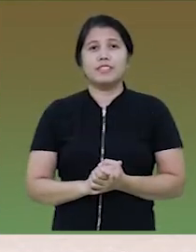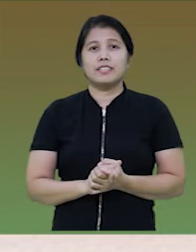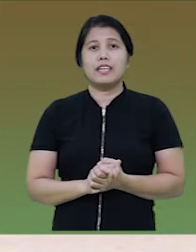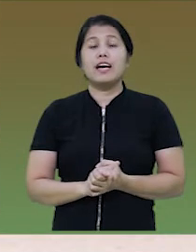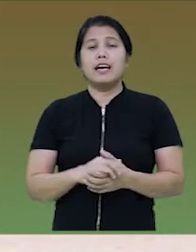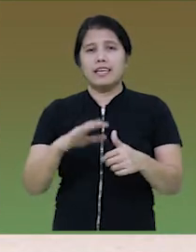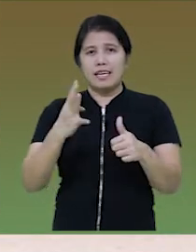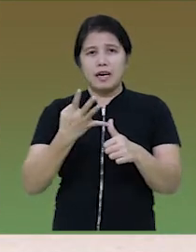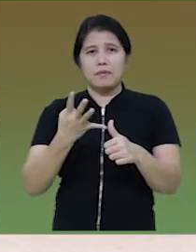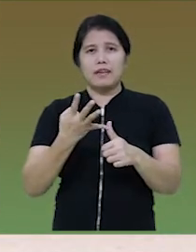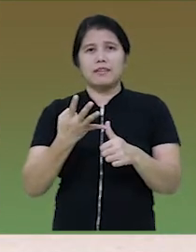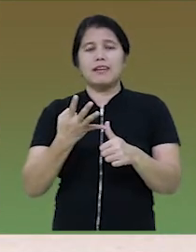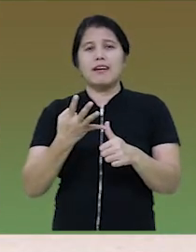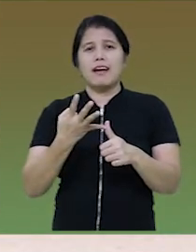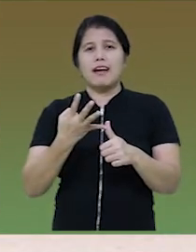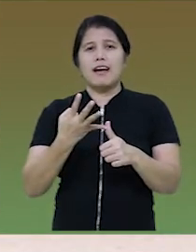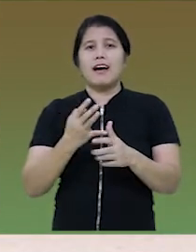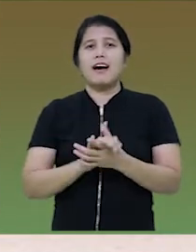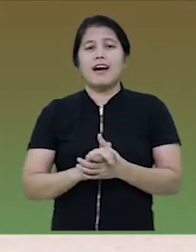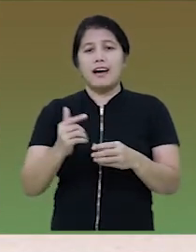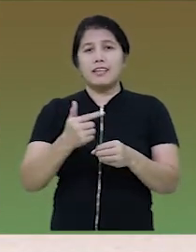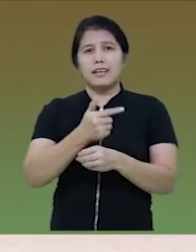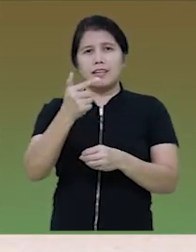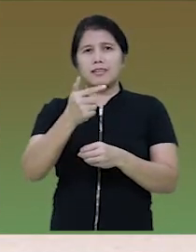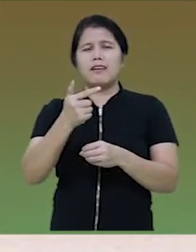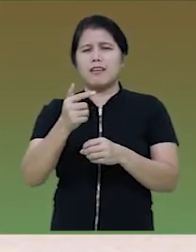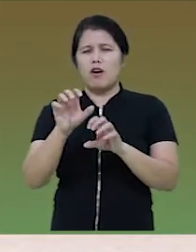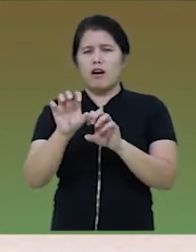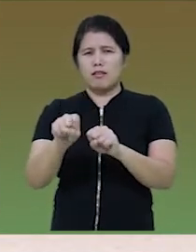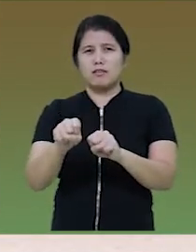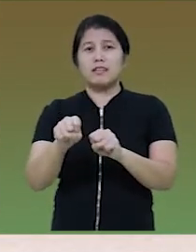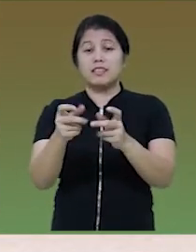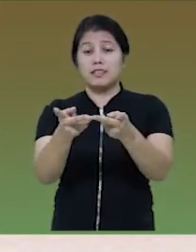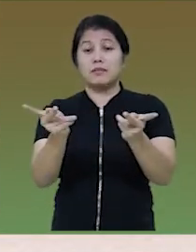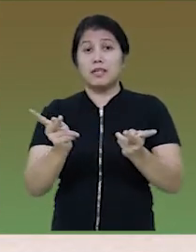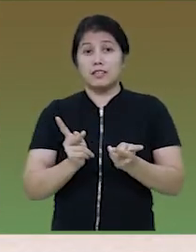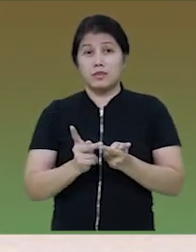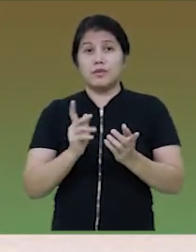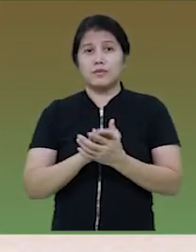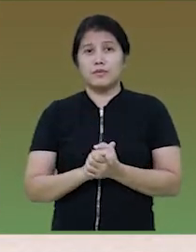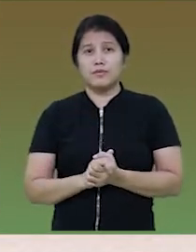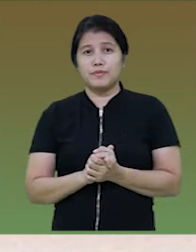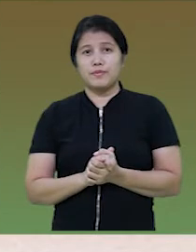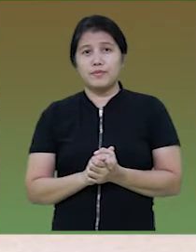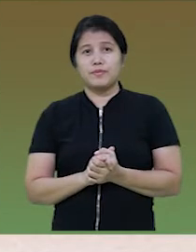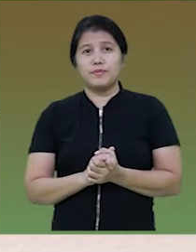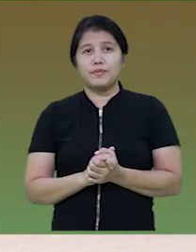Ika-apat, ang gas ay nag-ookupa ng espasyo.